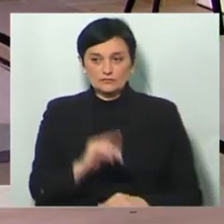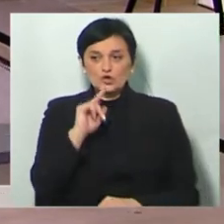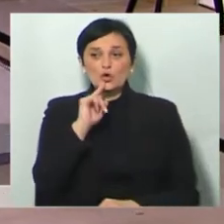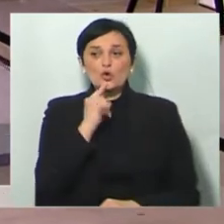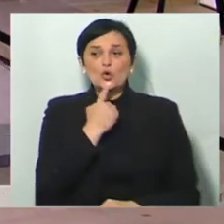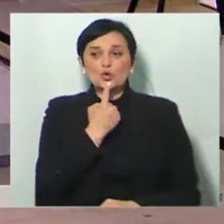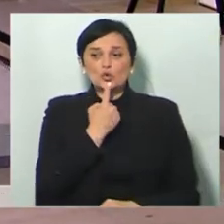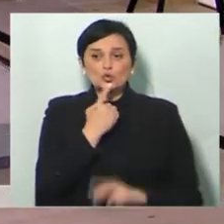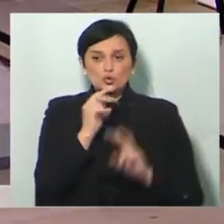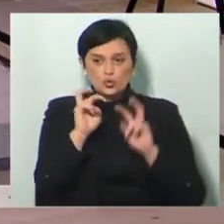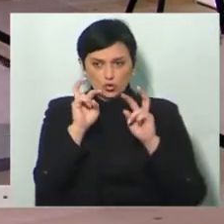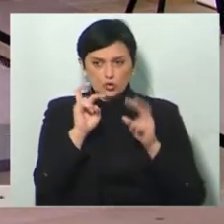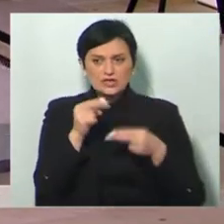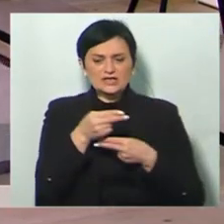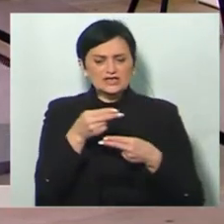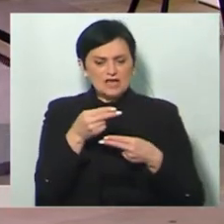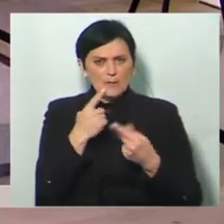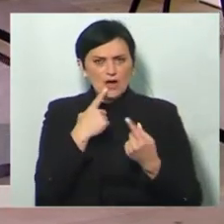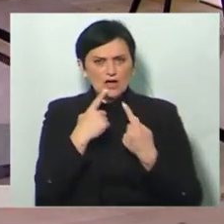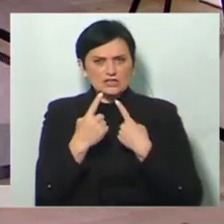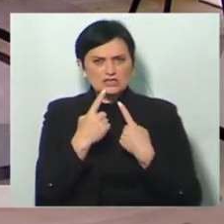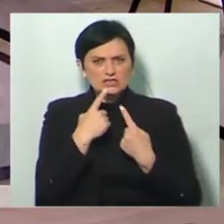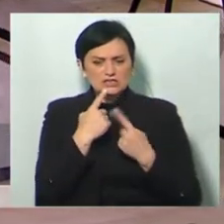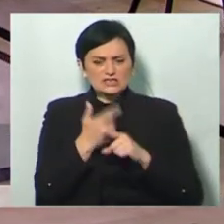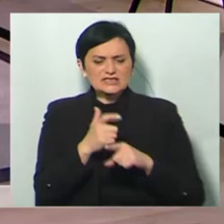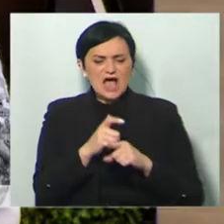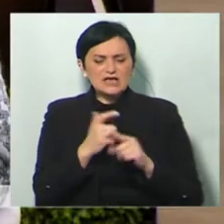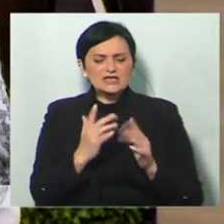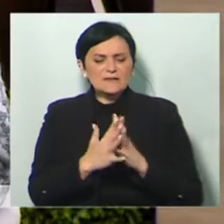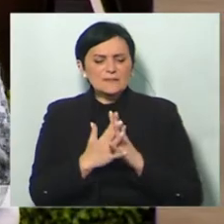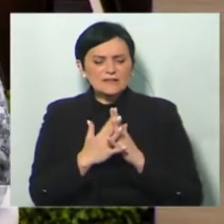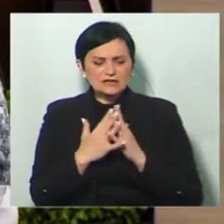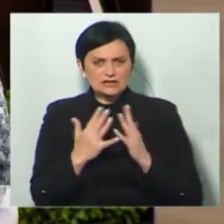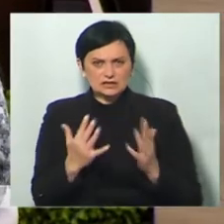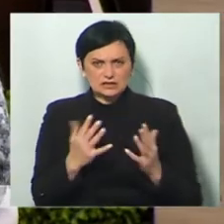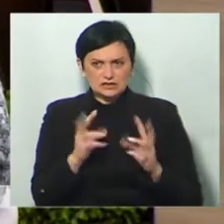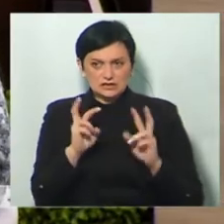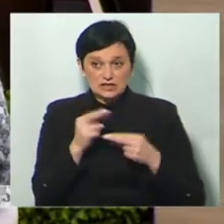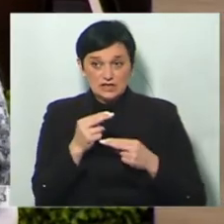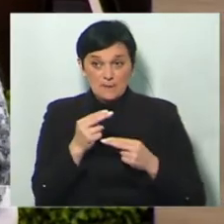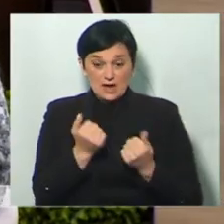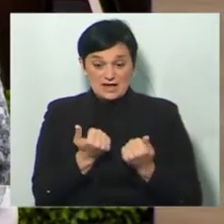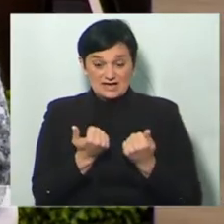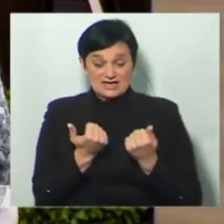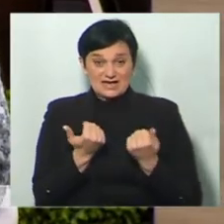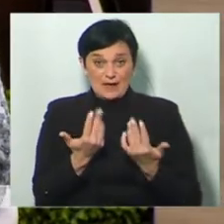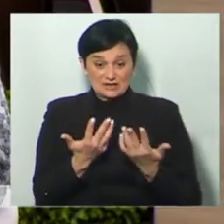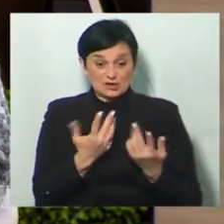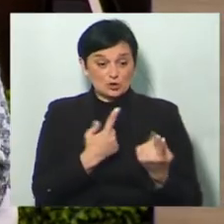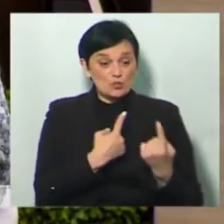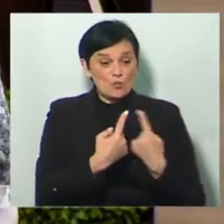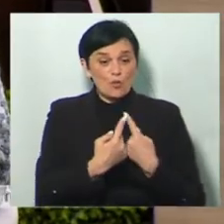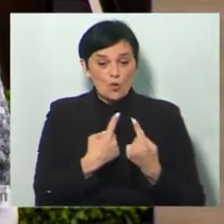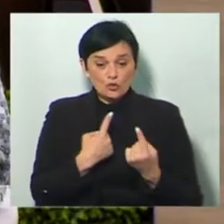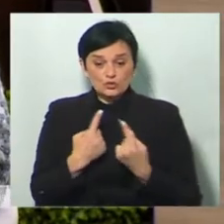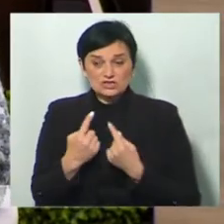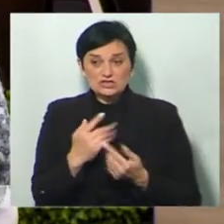ერთ რთულ თემაზე. ნამდვილად. ძალიან მოცულობითზე. აი, რამდენი მოსაუბრეც არის,